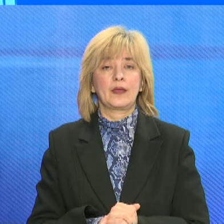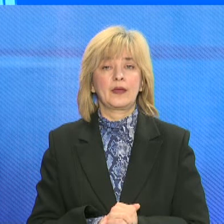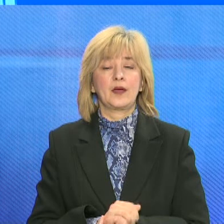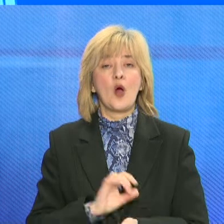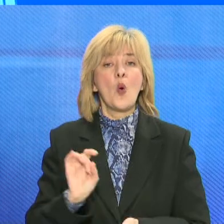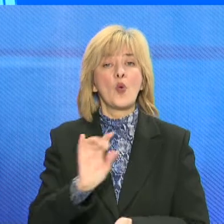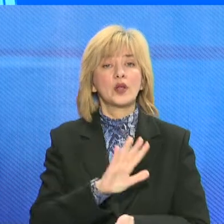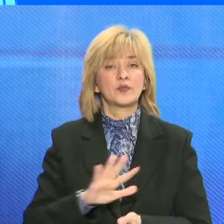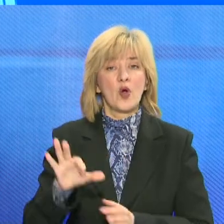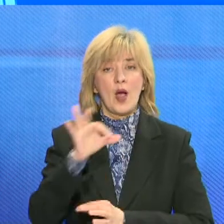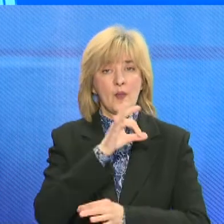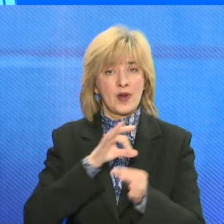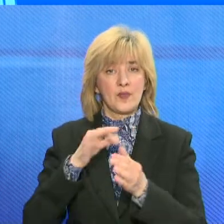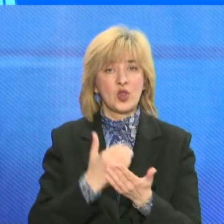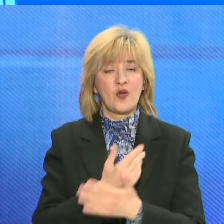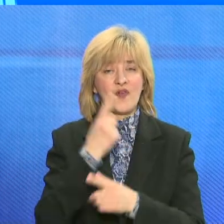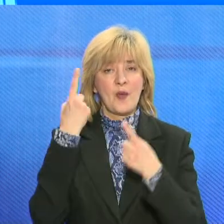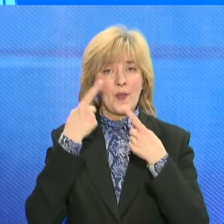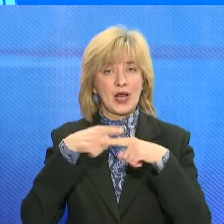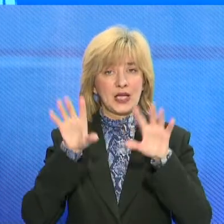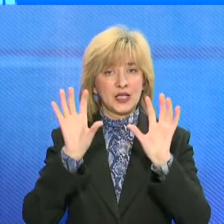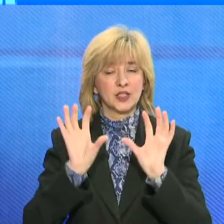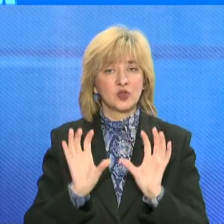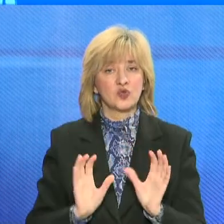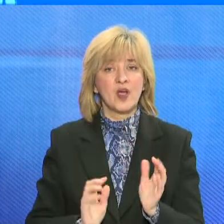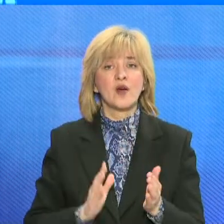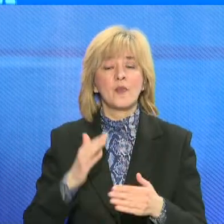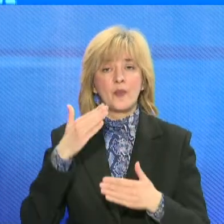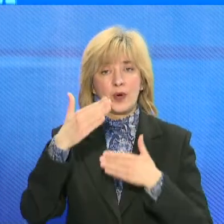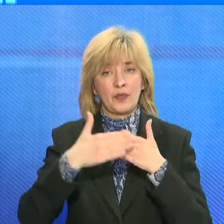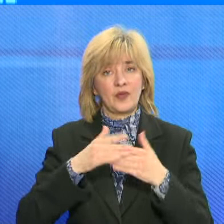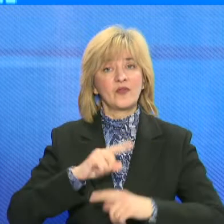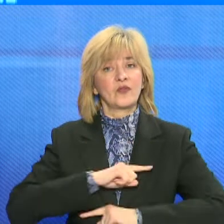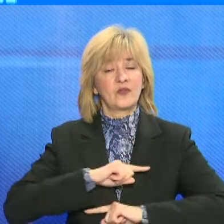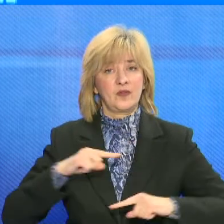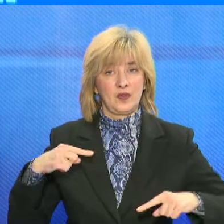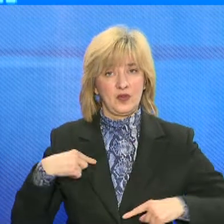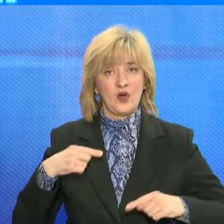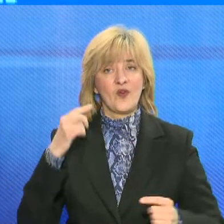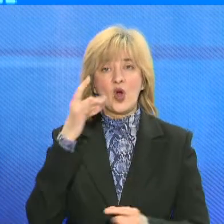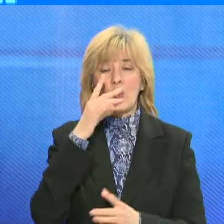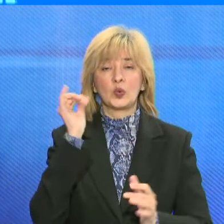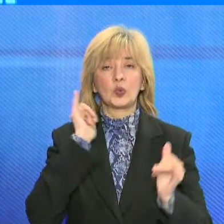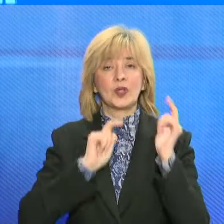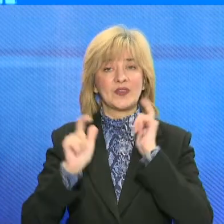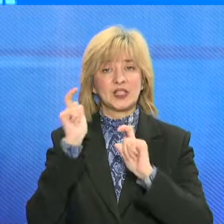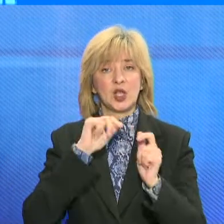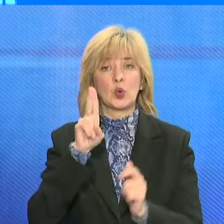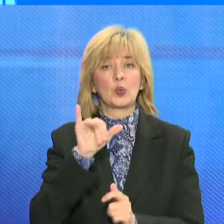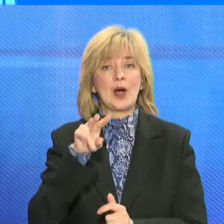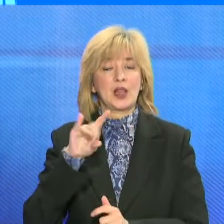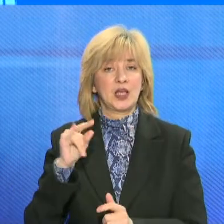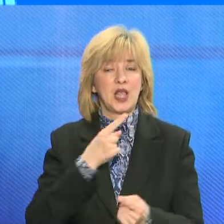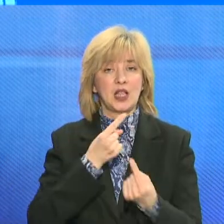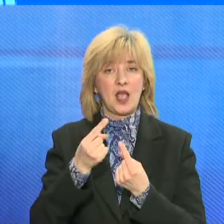У республіцы абмеркаванне новага праекта Канстытуцыі выходзіць на фінішную прамую. У Гродзенскім універсітэце імя Янкі Купалы да